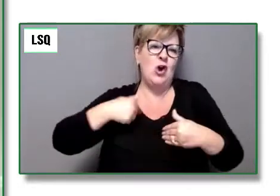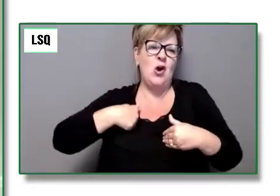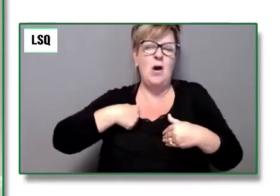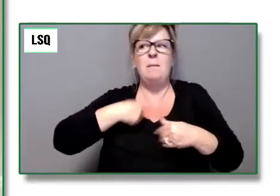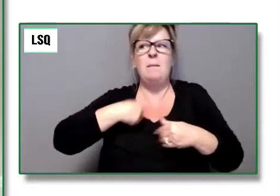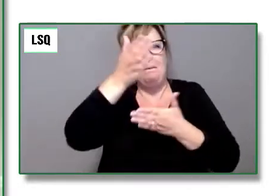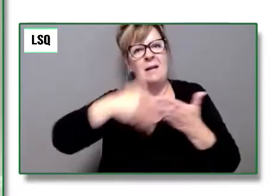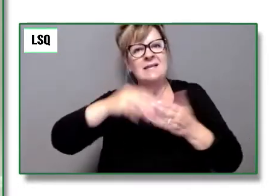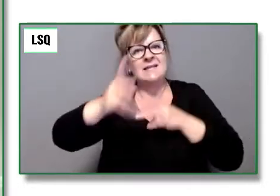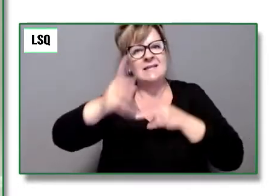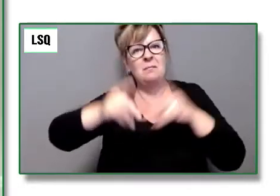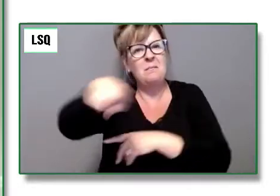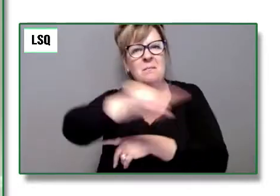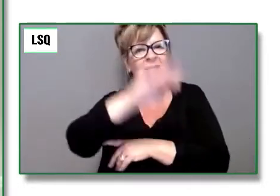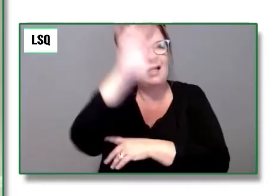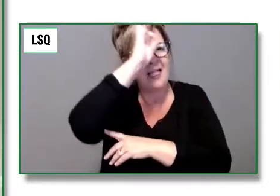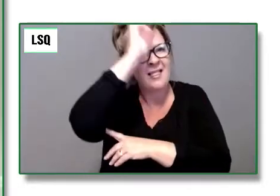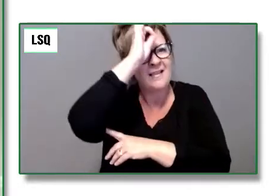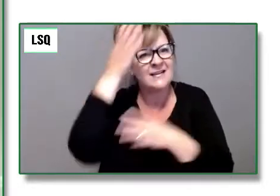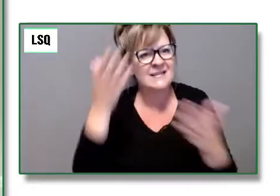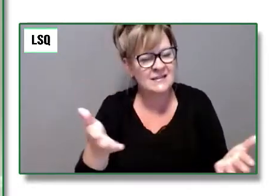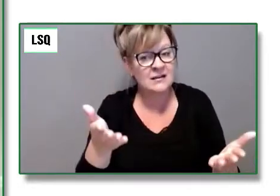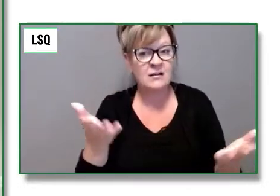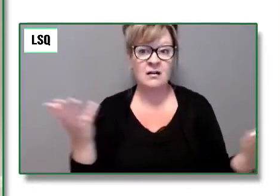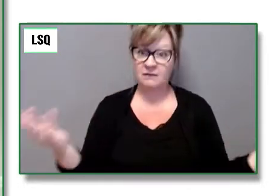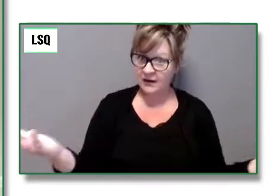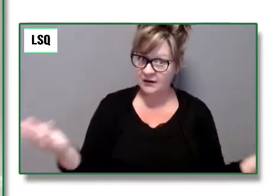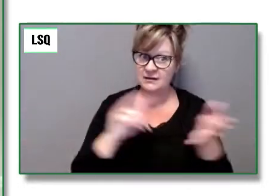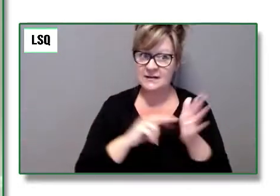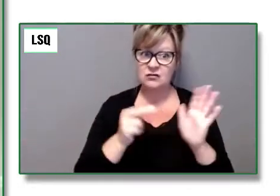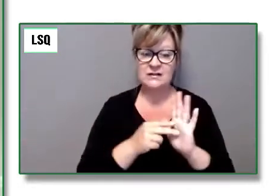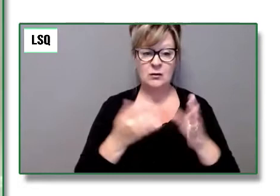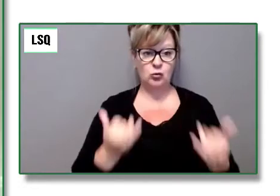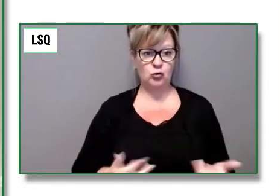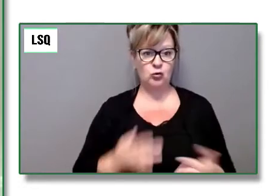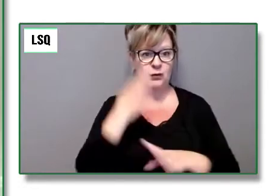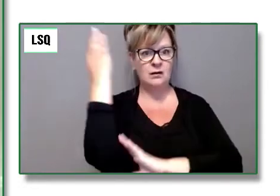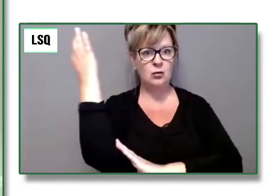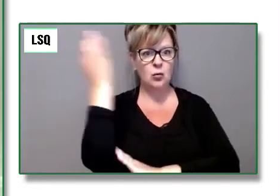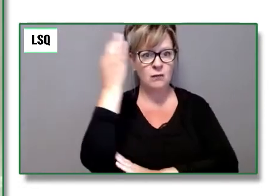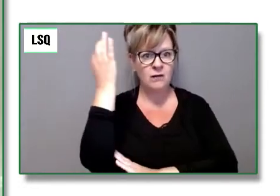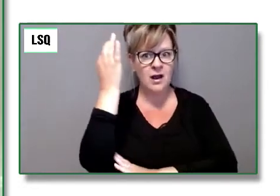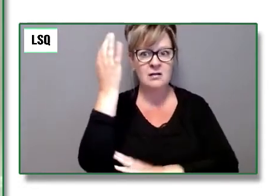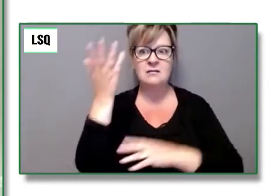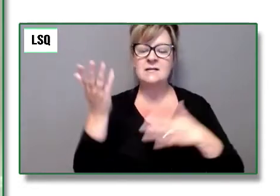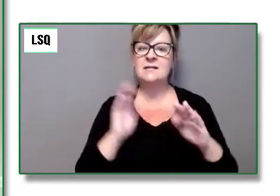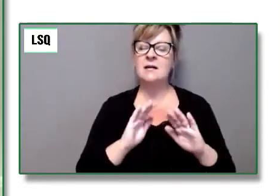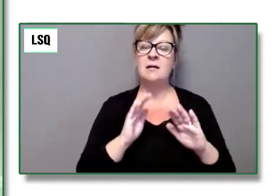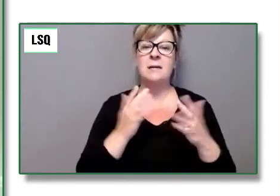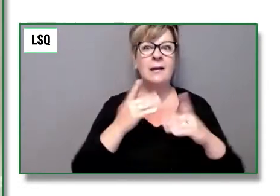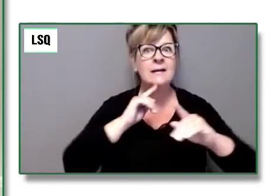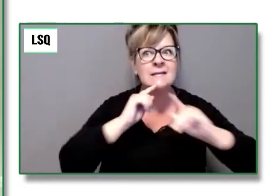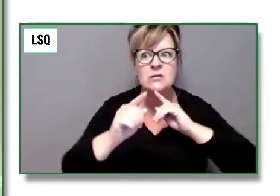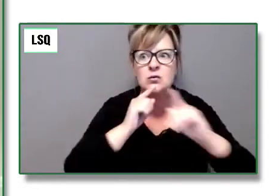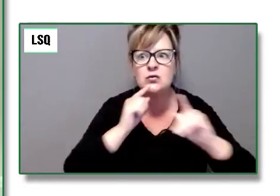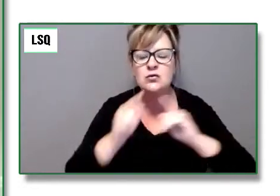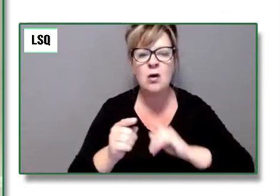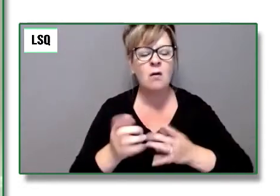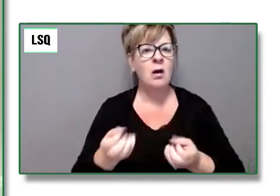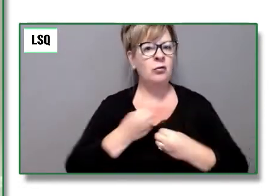nous allons lancer, c'est tellement enthousiasmant parce que le monde change. Le monde s'ouvre à l'idée